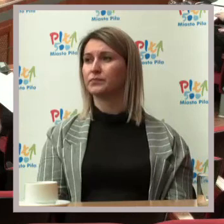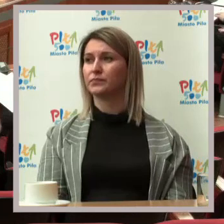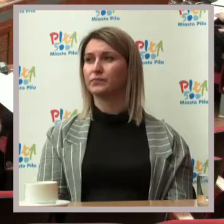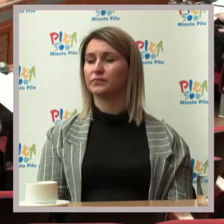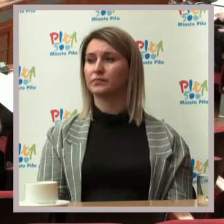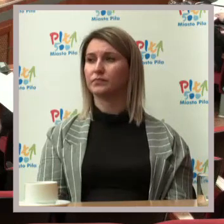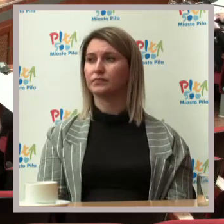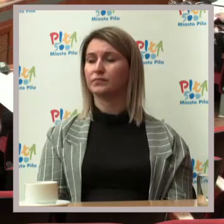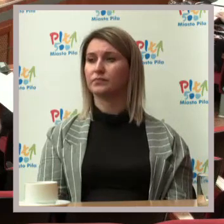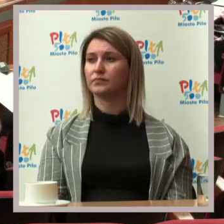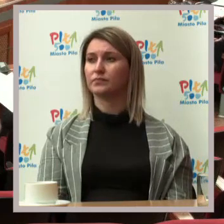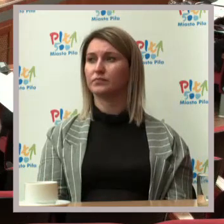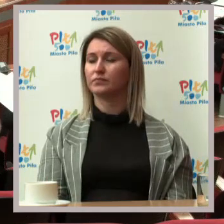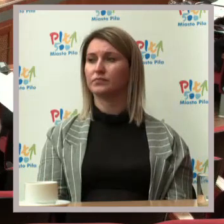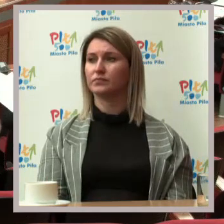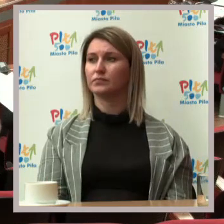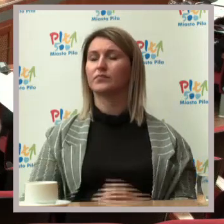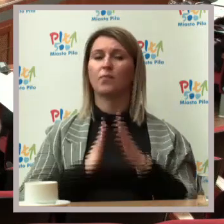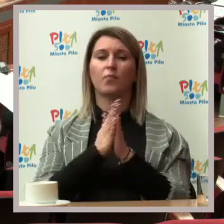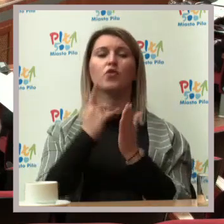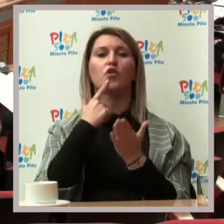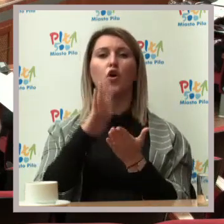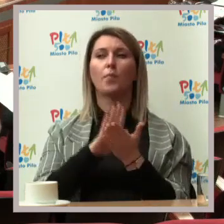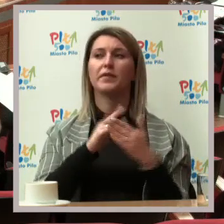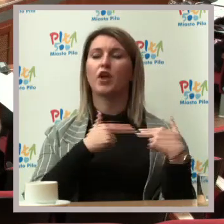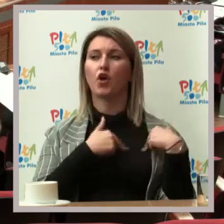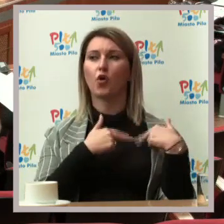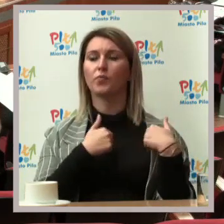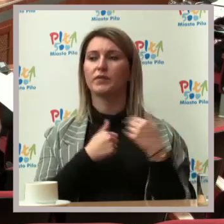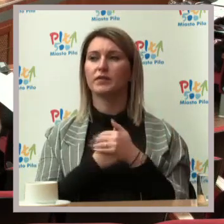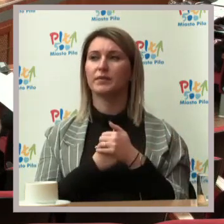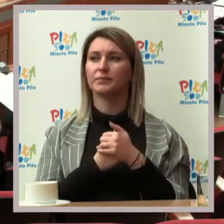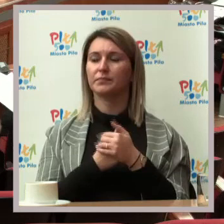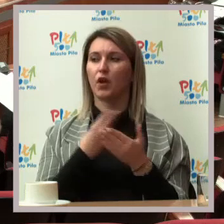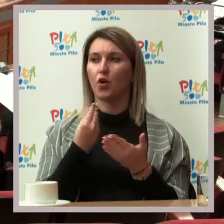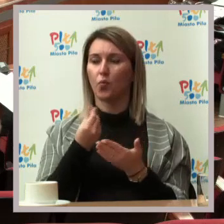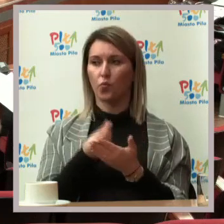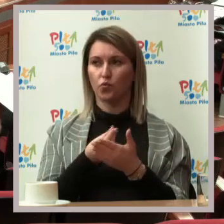Dziękuję bardzo. Proszę o opinię Komisji Budżetu